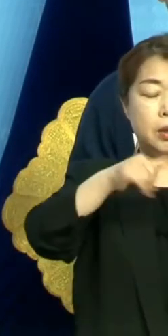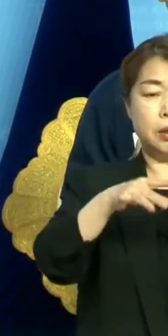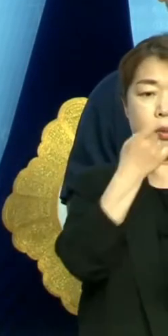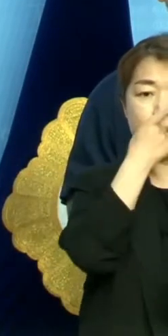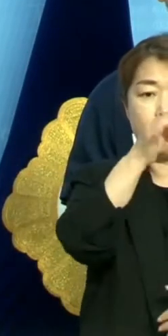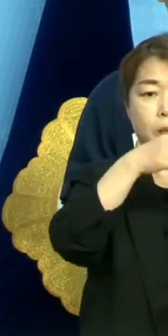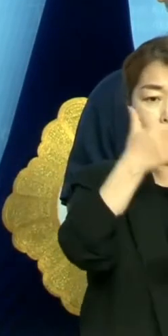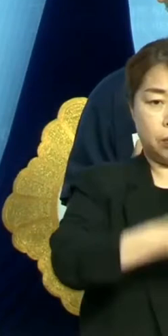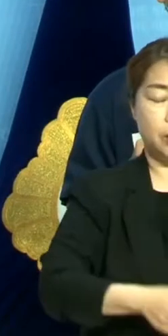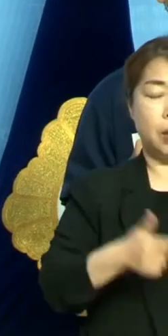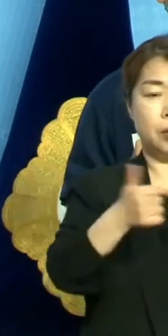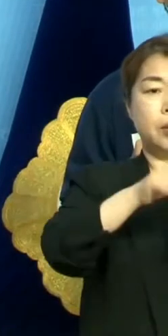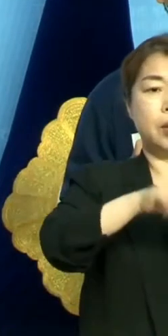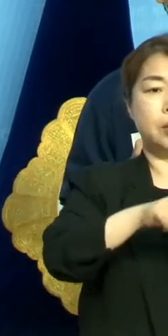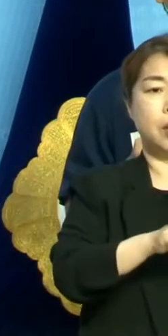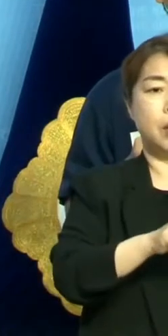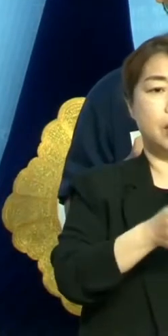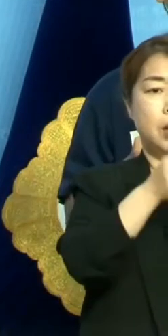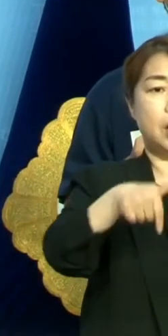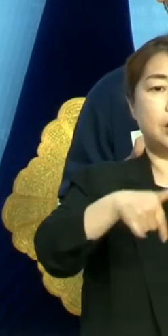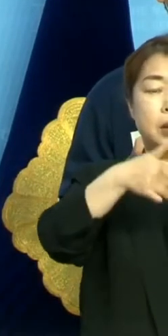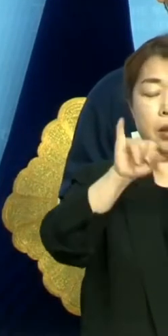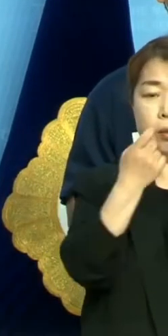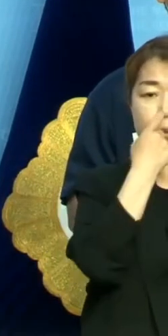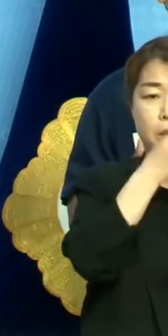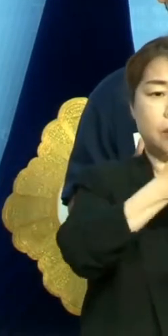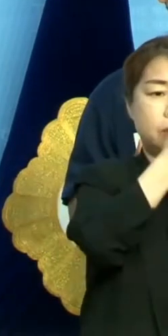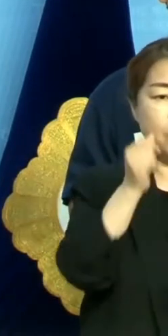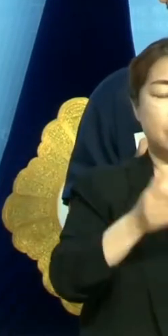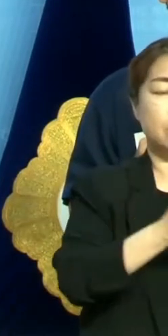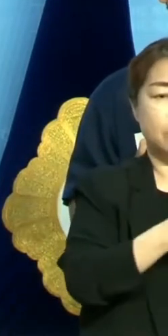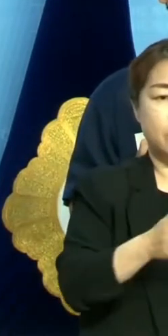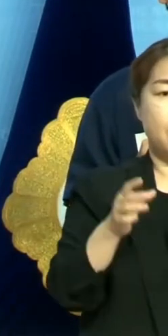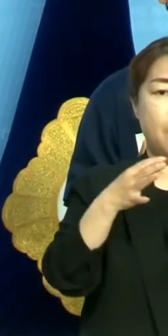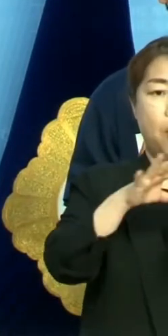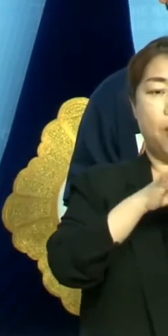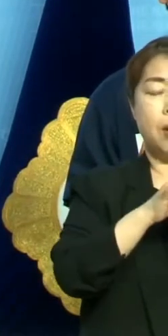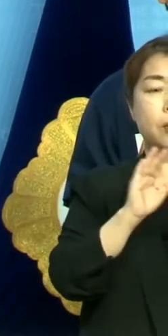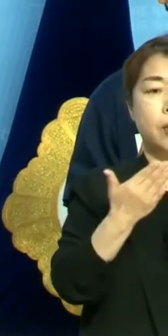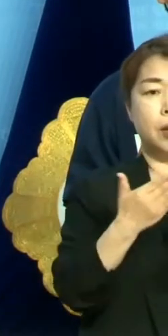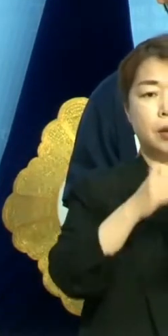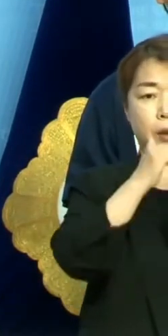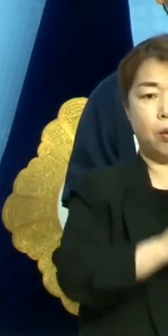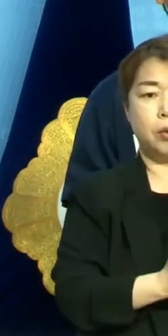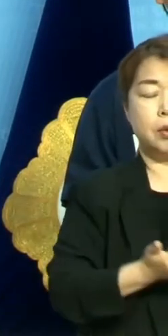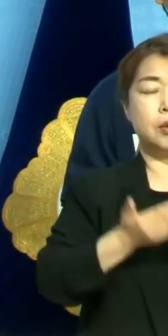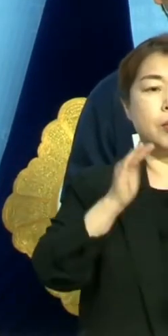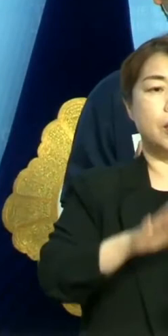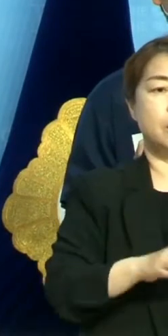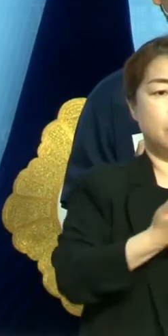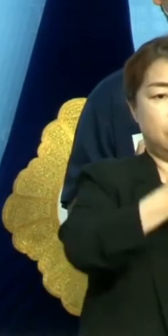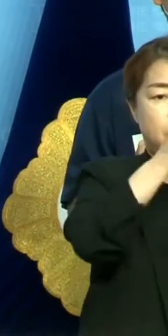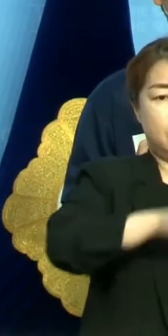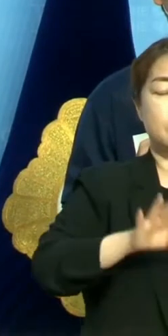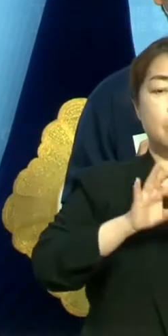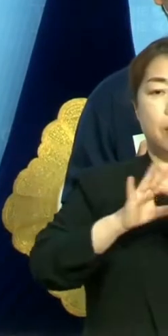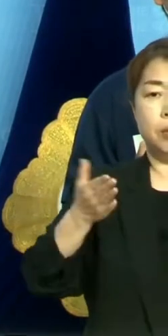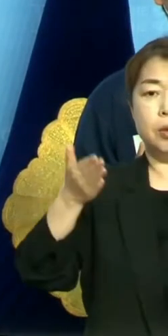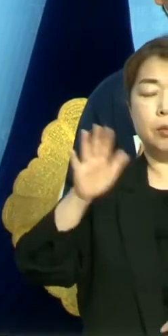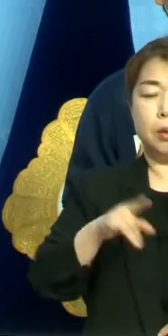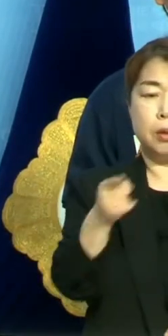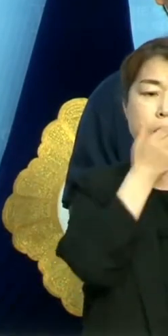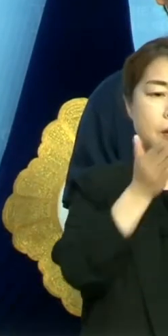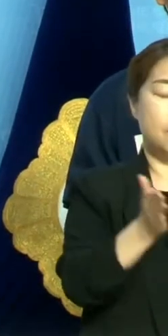하는 것은 1학기에 부실한 수업으로 인한 등록금 반환 요구하는 관련성이 없는 것임에도 이를 부당하게 결부시켜